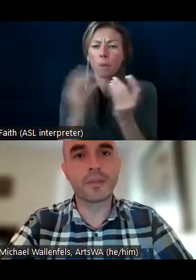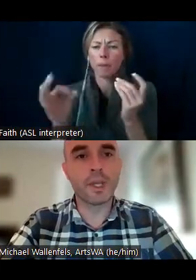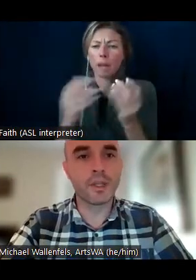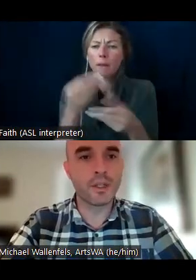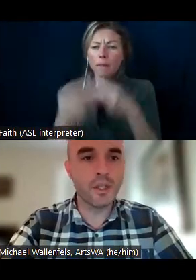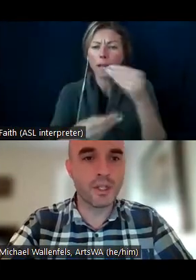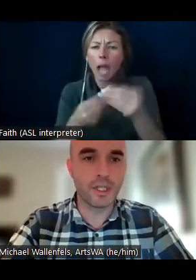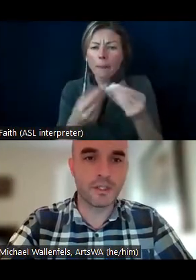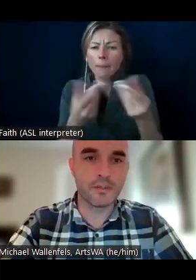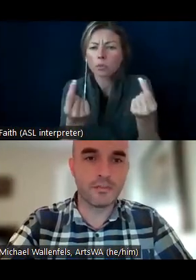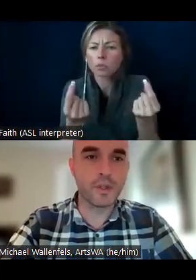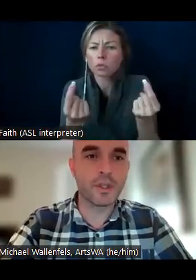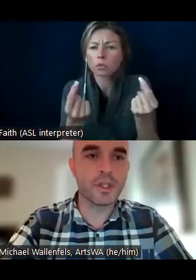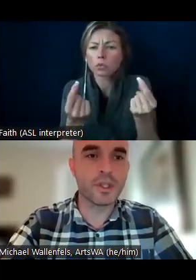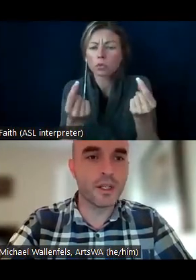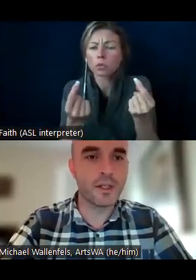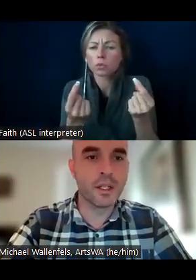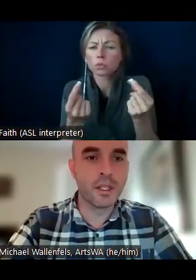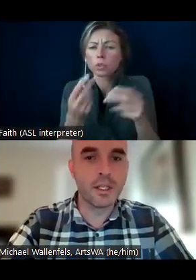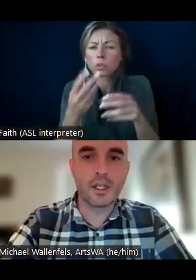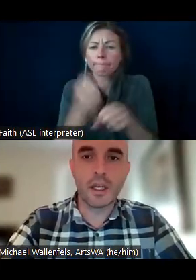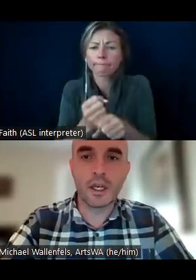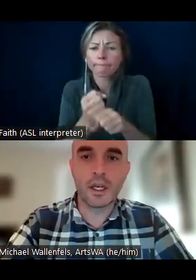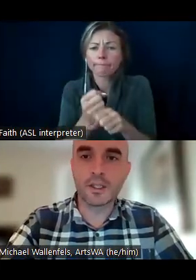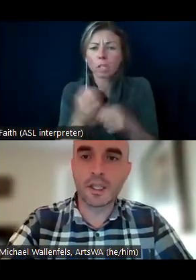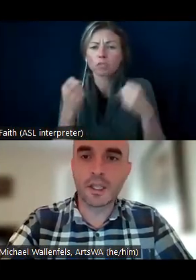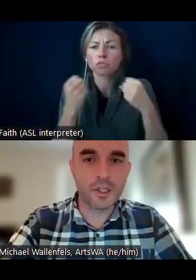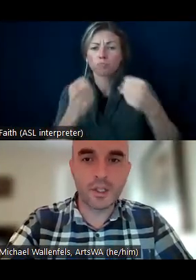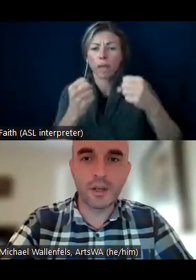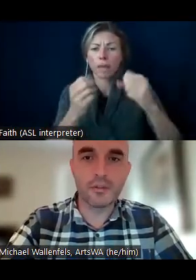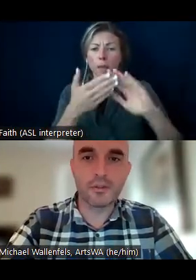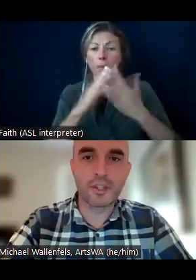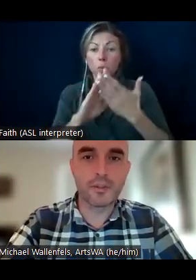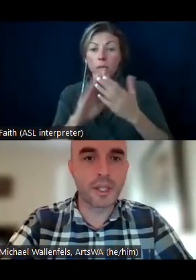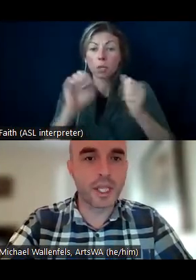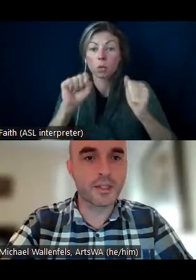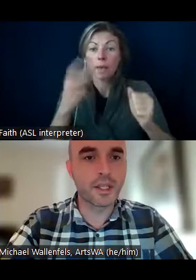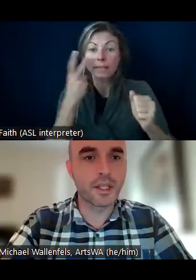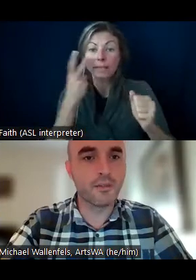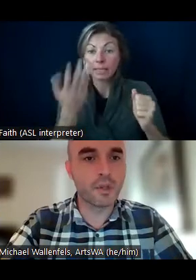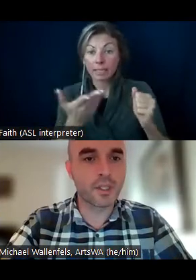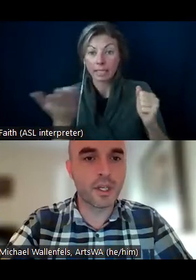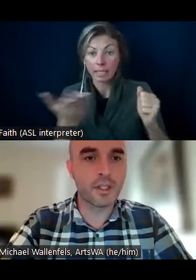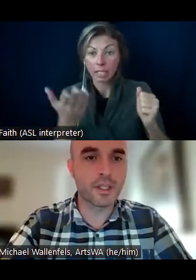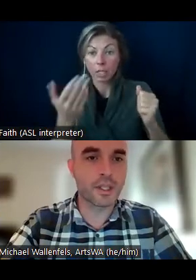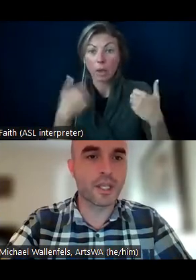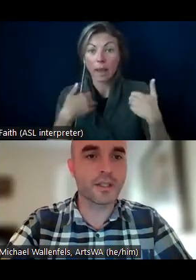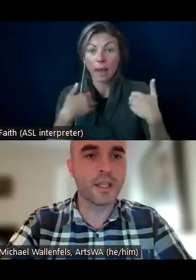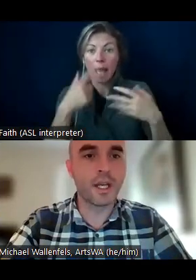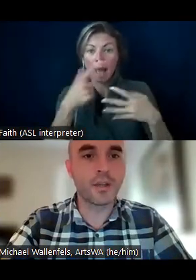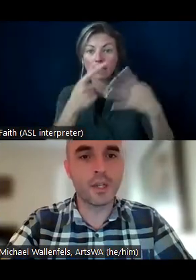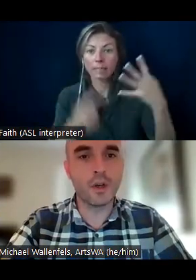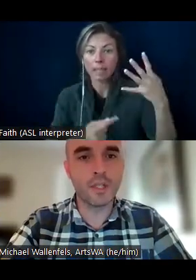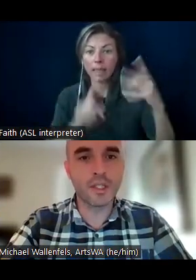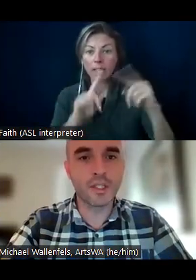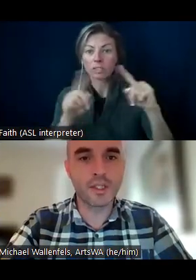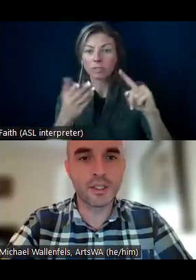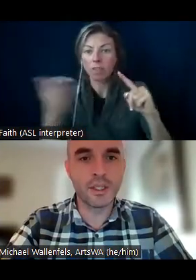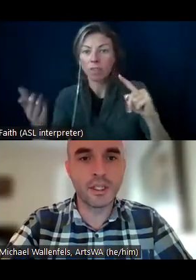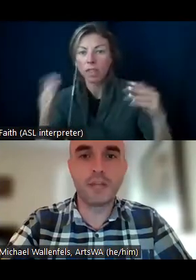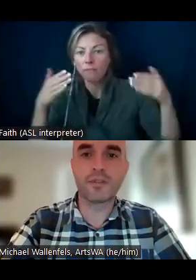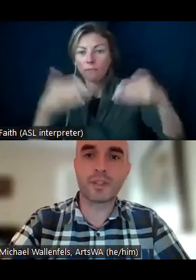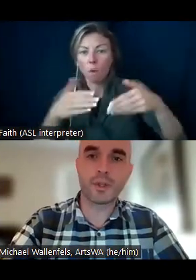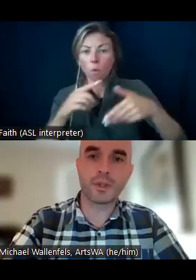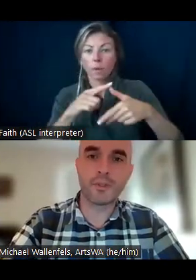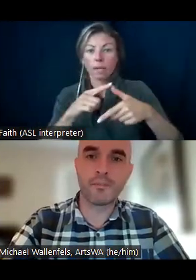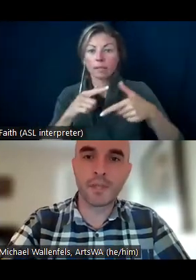그 상공회의소에서 하는 게 무엇일까요? 간단하게 얘기하자면 저희는 커뮤니티에게 힘을 실어주는